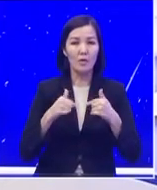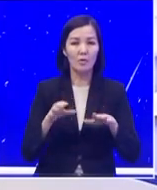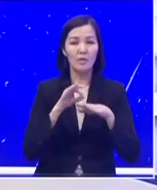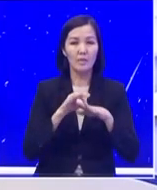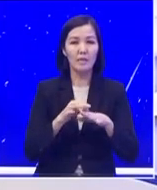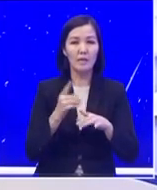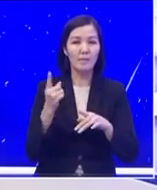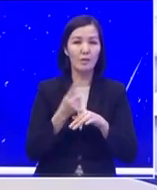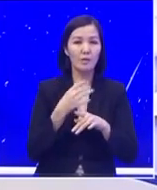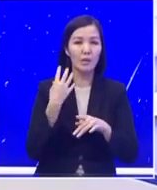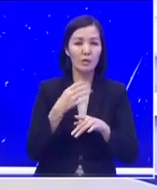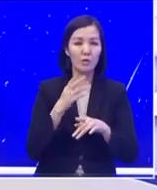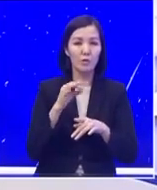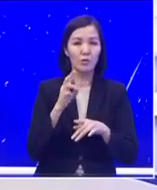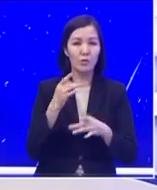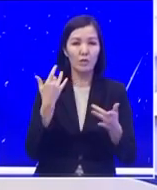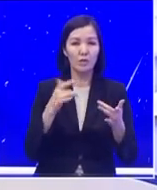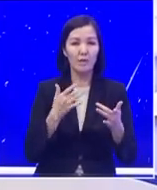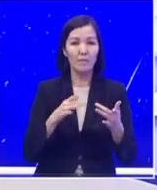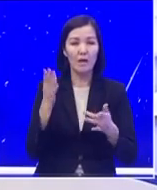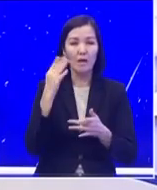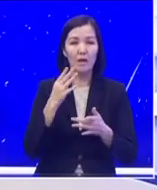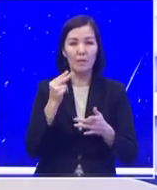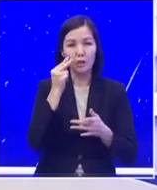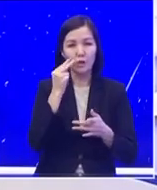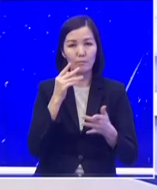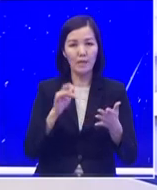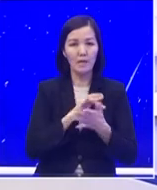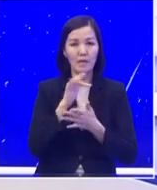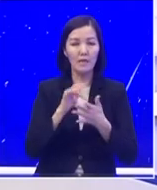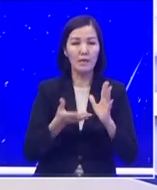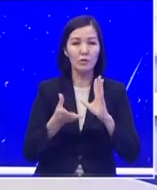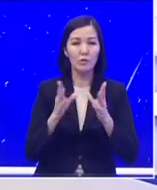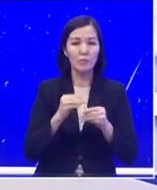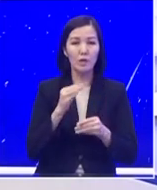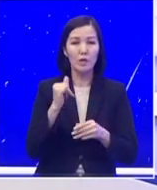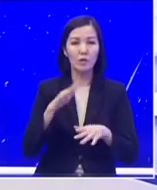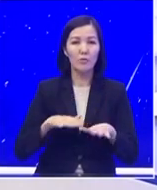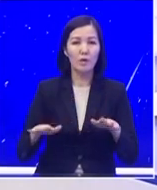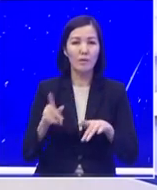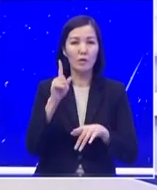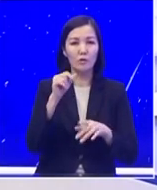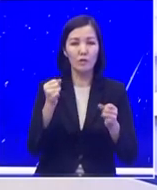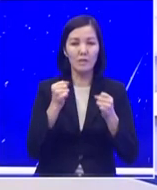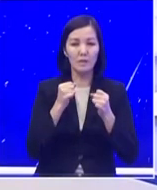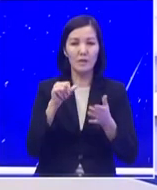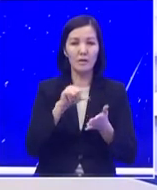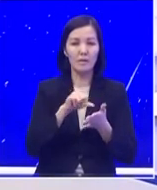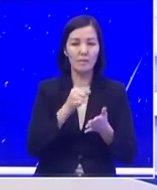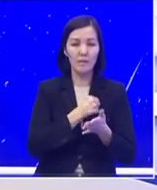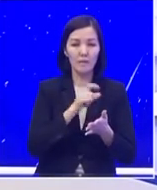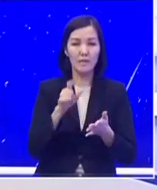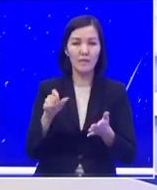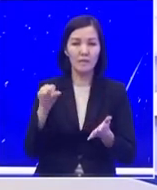ұйымдастырылды. Біріншілікке Қызылорда, Түркістан, Жамбыл облысы, Алматы және Шымкент қалалары сонымен қатар Жетісу аймағынан 100-ден аса сарбаз